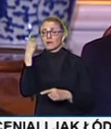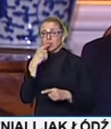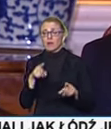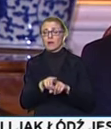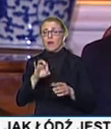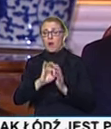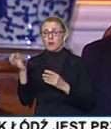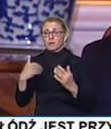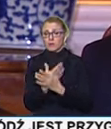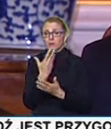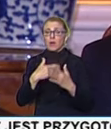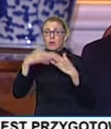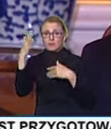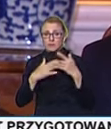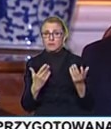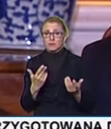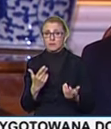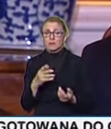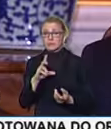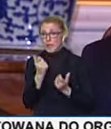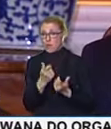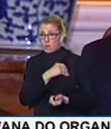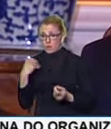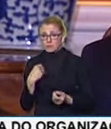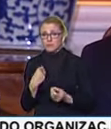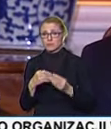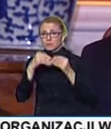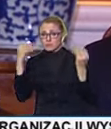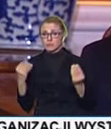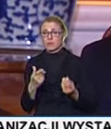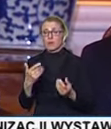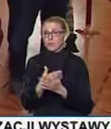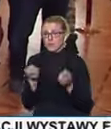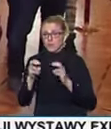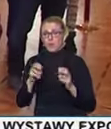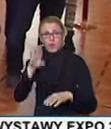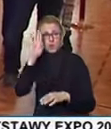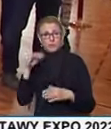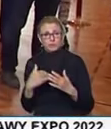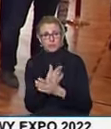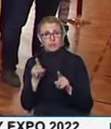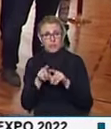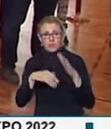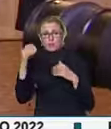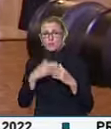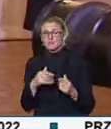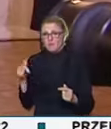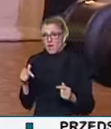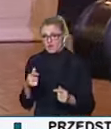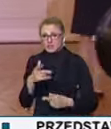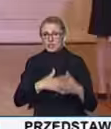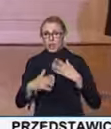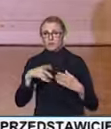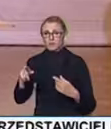twarz odbudowanej Polski, odbudowującej się Łodzi. Powinniśmy być zadowoleni z wizyty